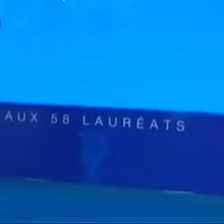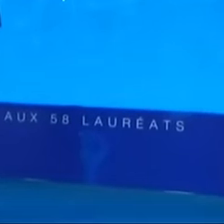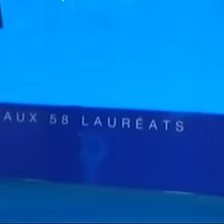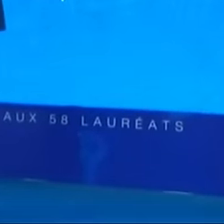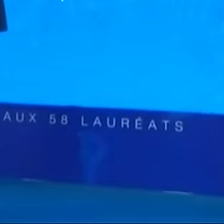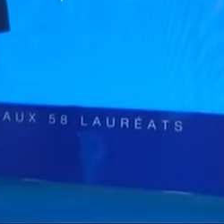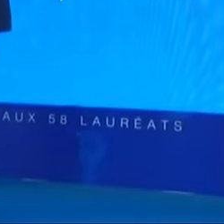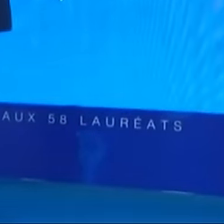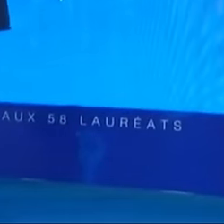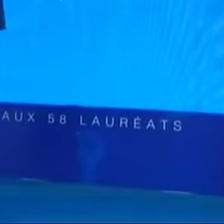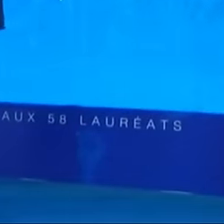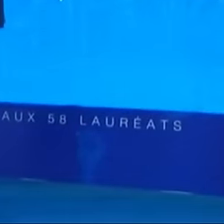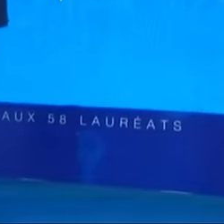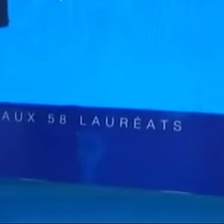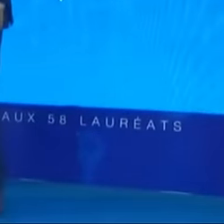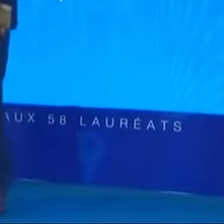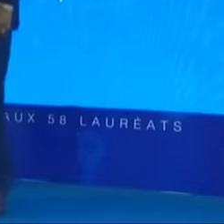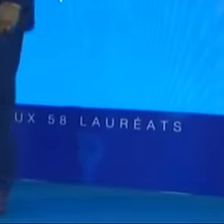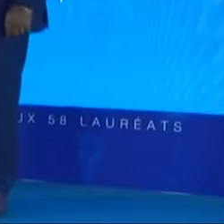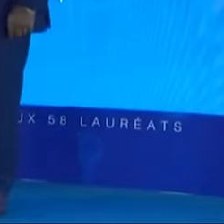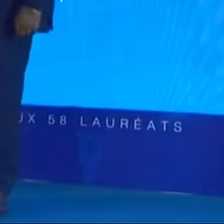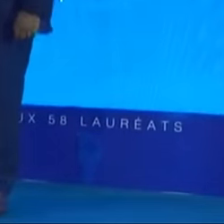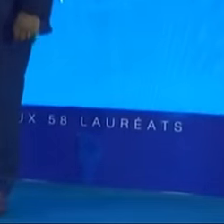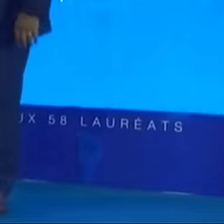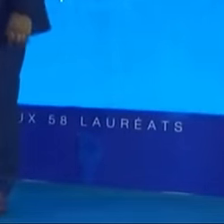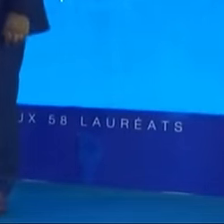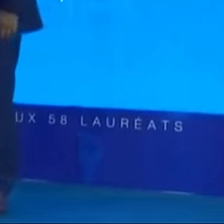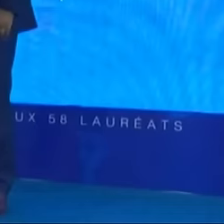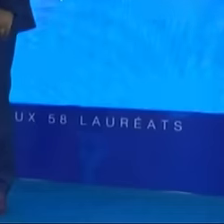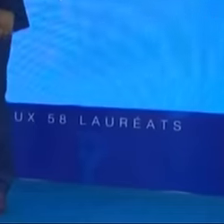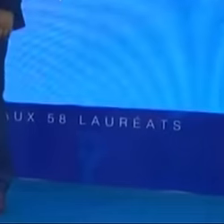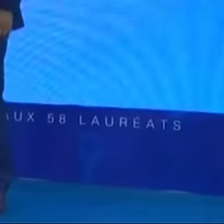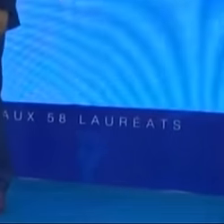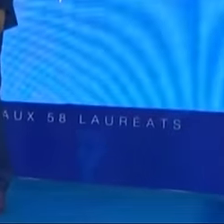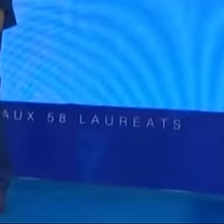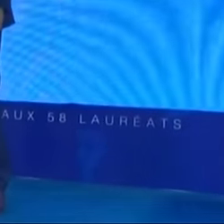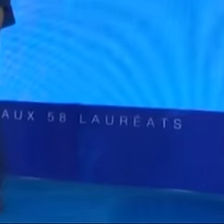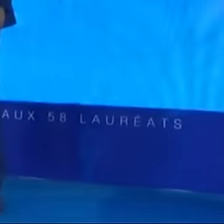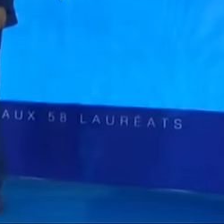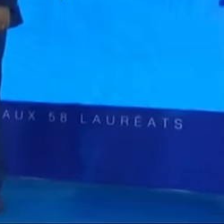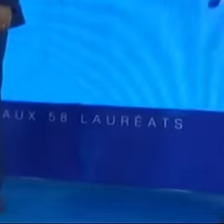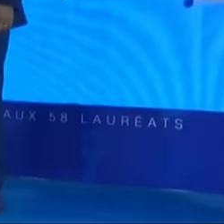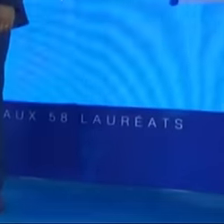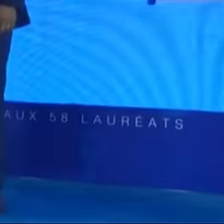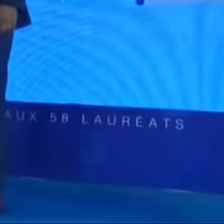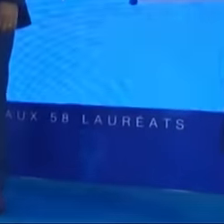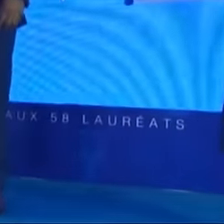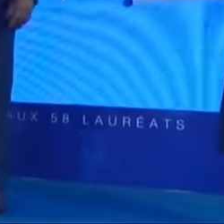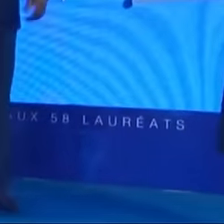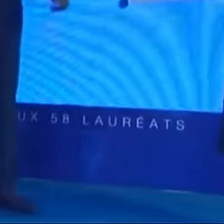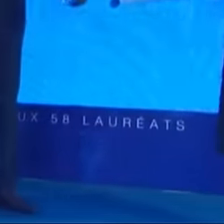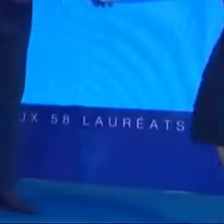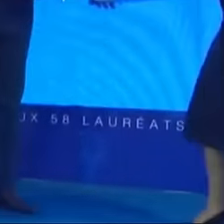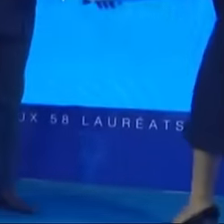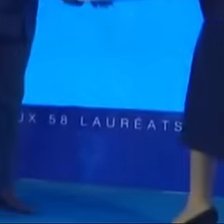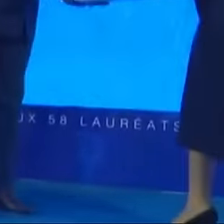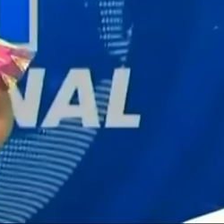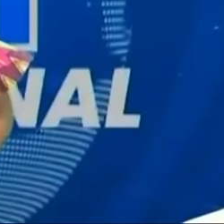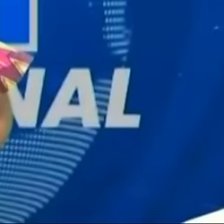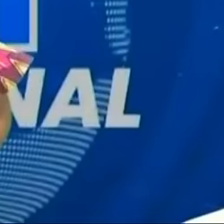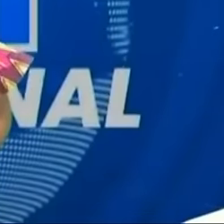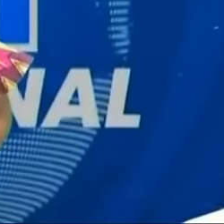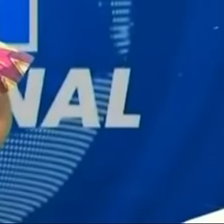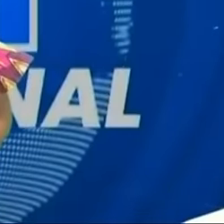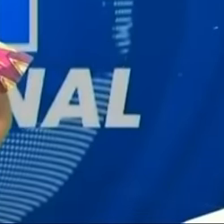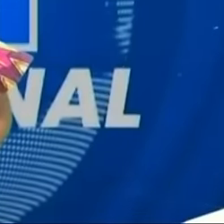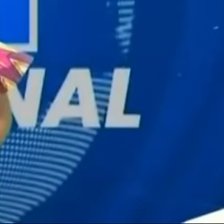à l'examen d'État, 70% au test qu'organise la Fondation et donc vous êtes boursier excellentiel de la Fondation. Monsieur